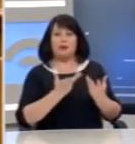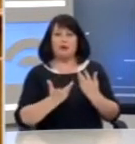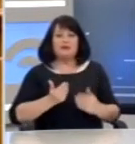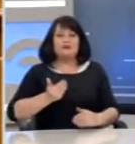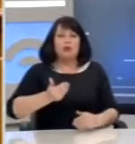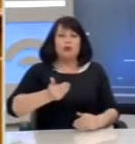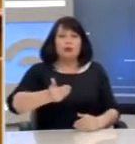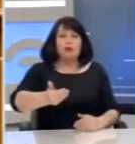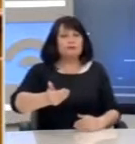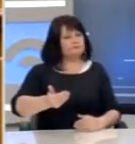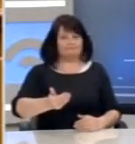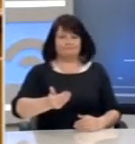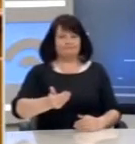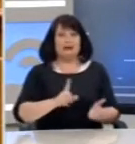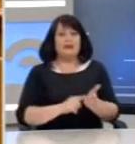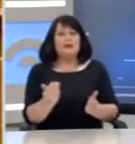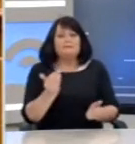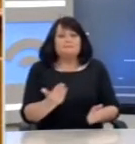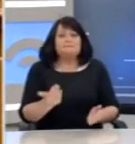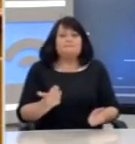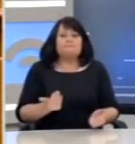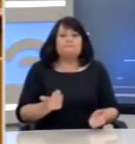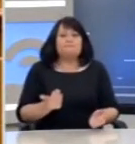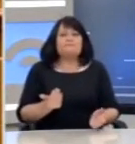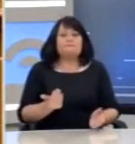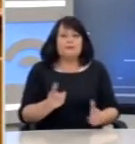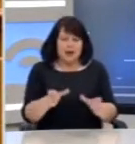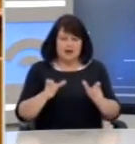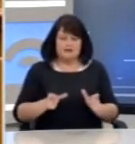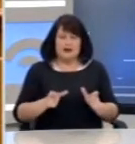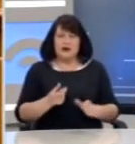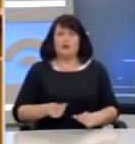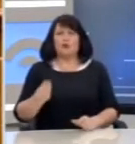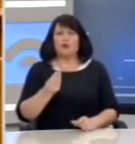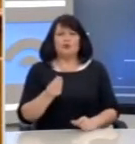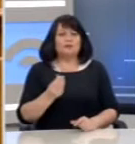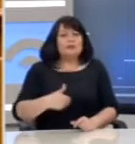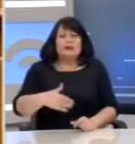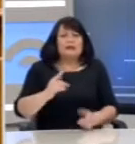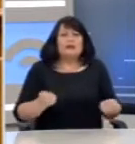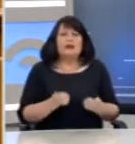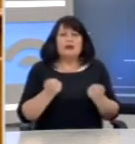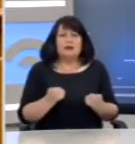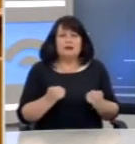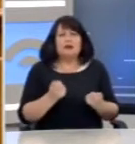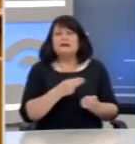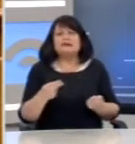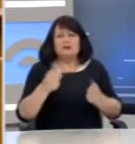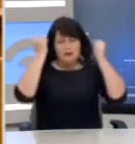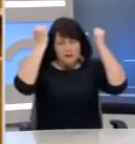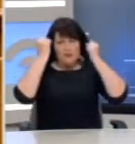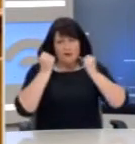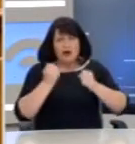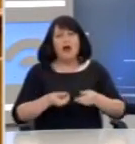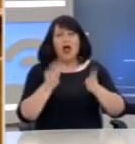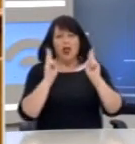παράταση του χρόνου διαπραγμάτευσης σημαίνει αβεβαιότητα, και αβεβαιότητα σημαίνει καταστροφή και των προσδοκιών